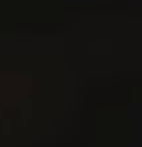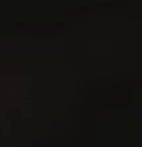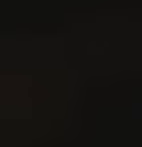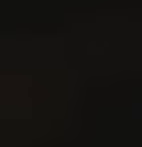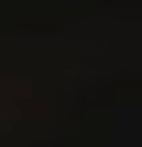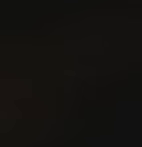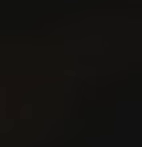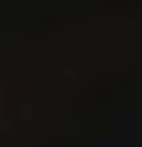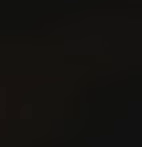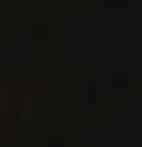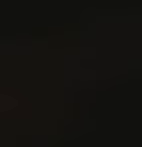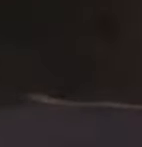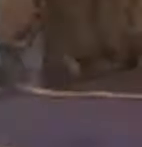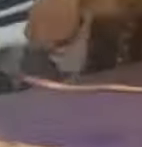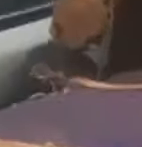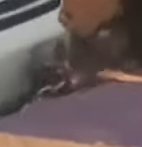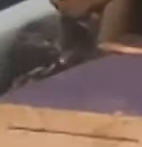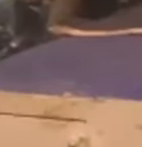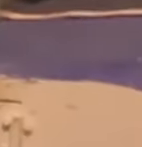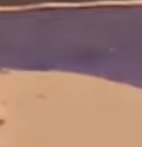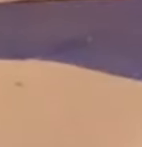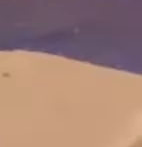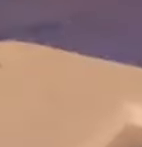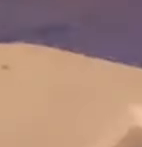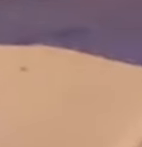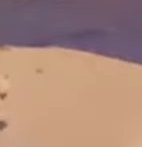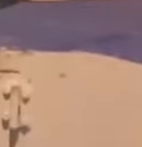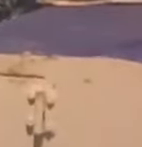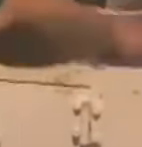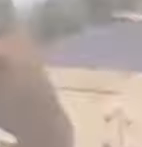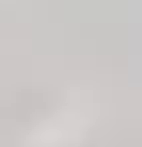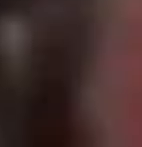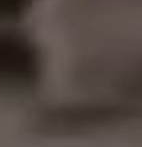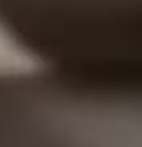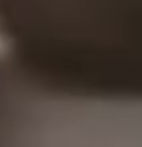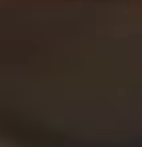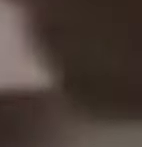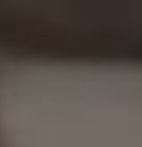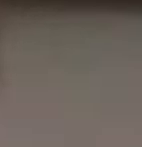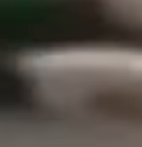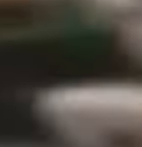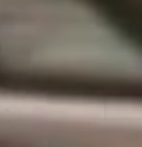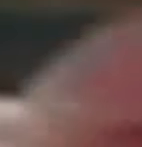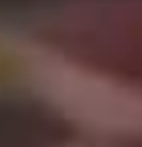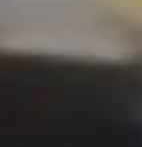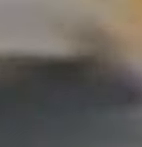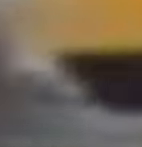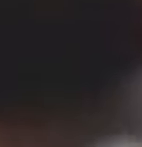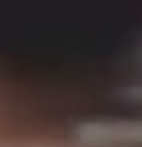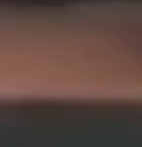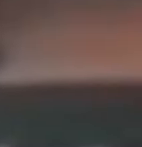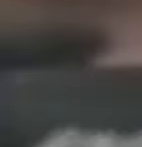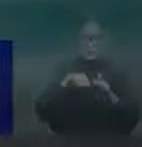menghindari macet. Beruntung tiga orang penumpang termasuk supir selamat dalam kecelakaan ini. Truk bermuatan pasir ini menabrak toko emas